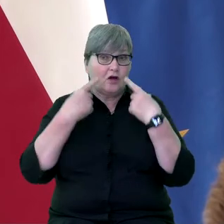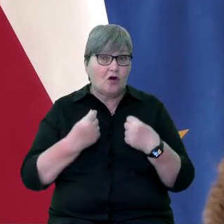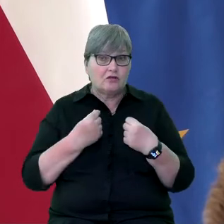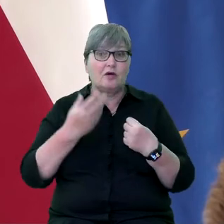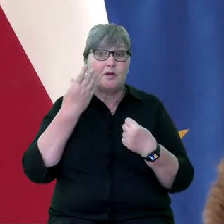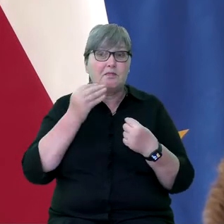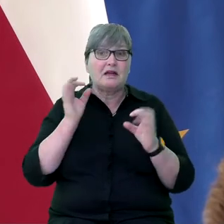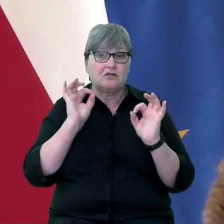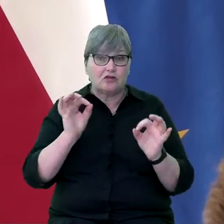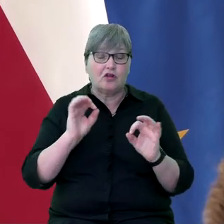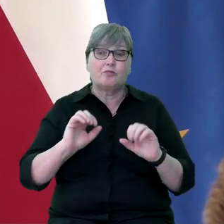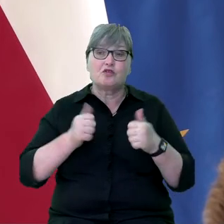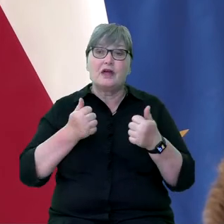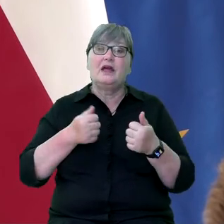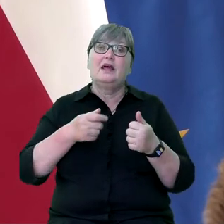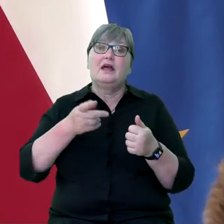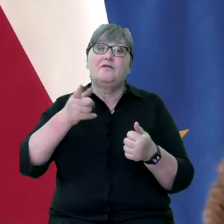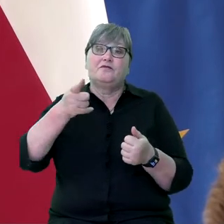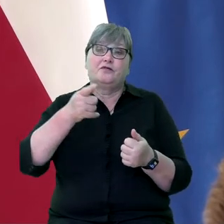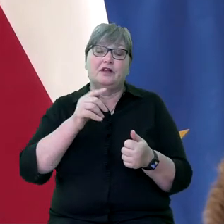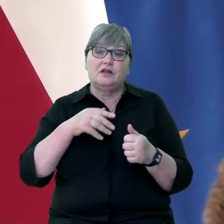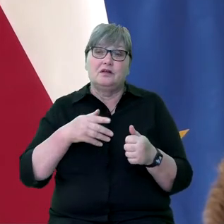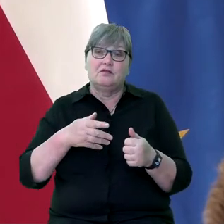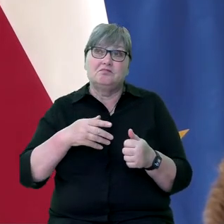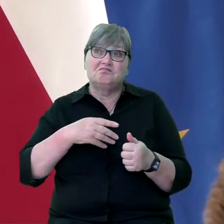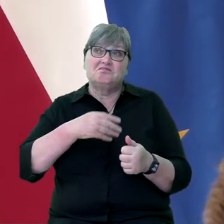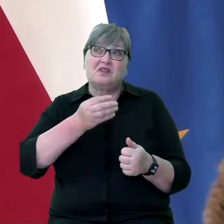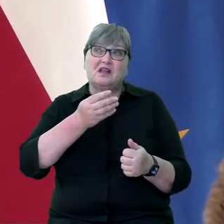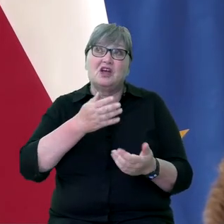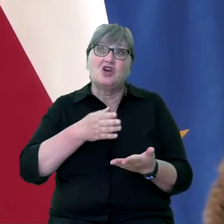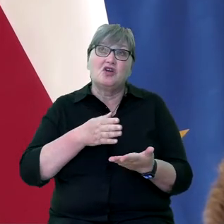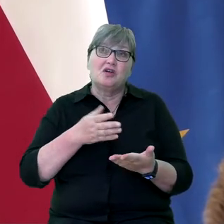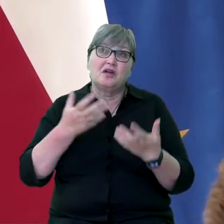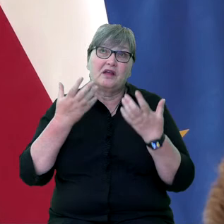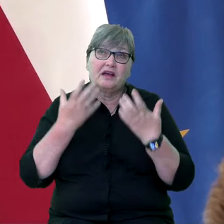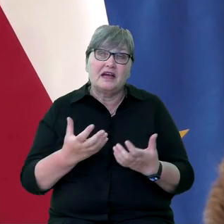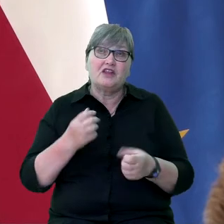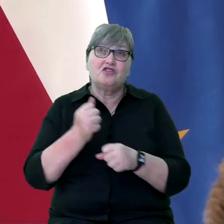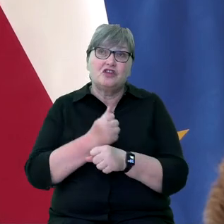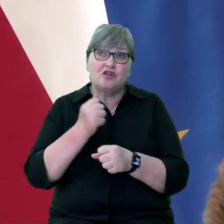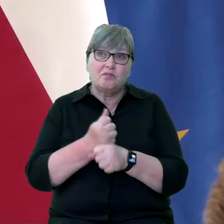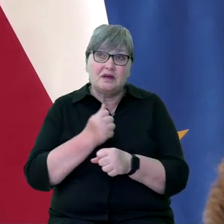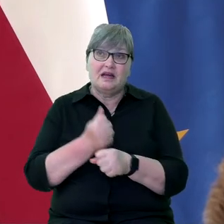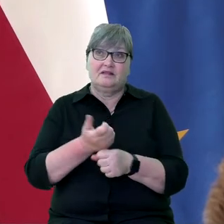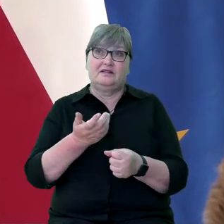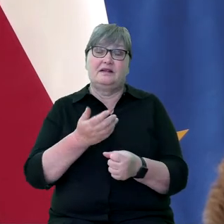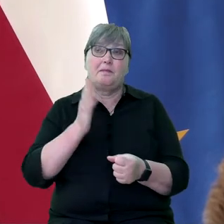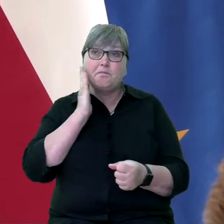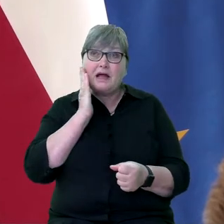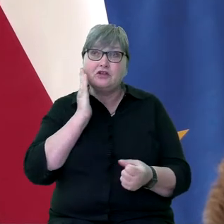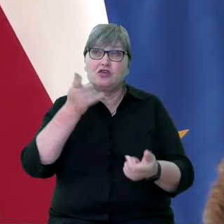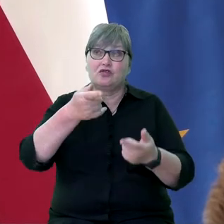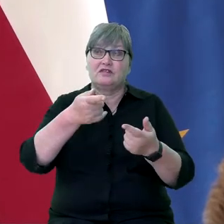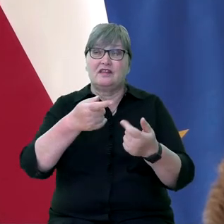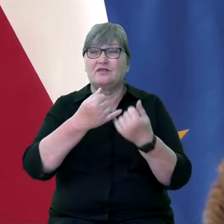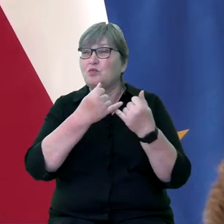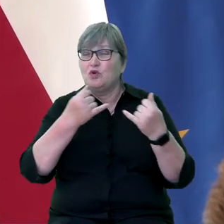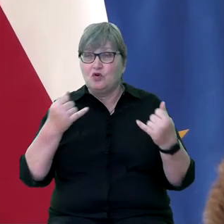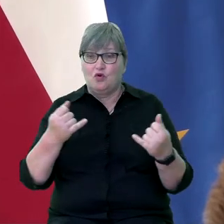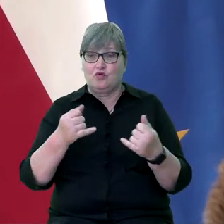w duchu patriotyzmu, sumienności, fachowości oraz szeregu innych wartości i ideałów, które powinny być bliskie